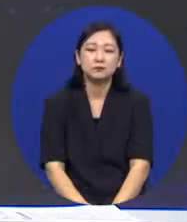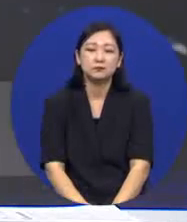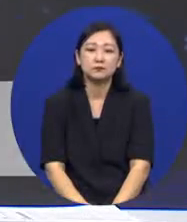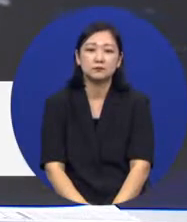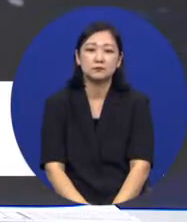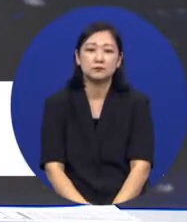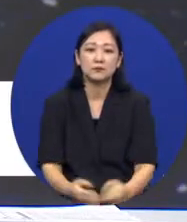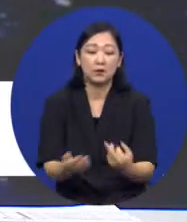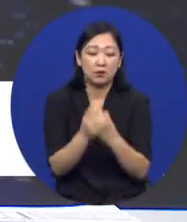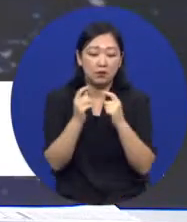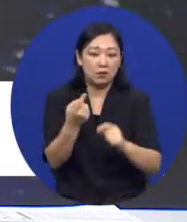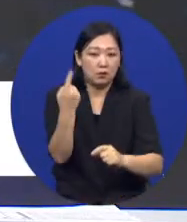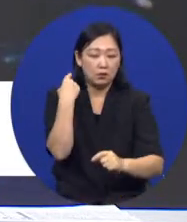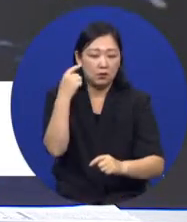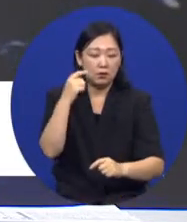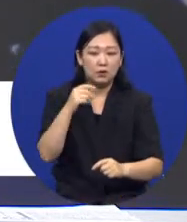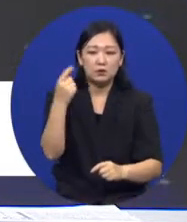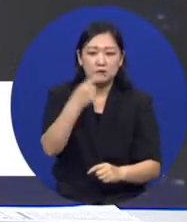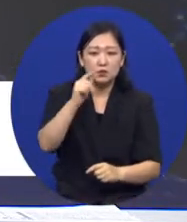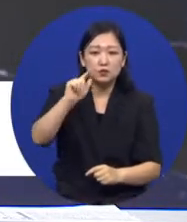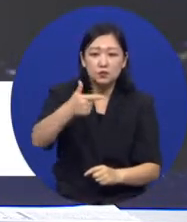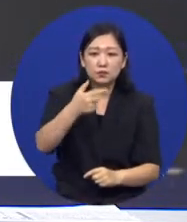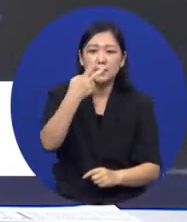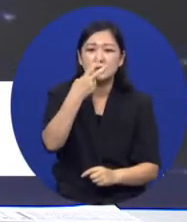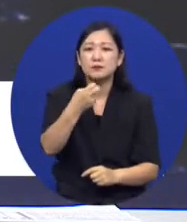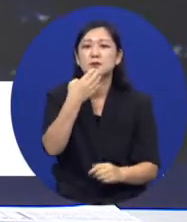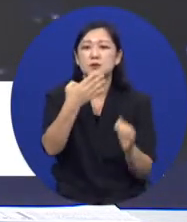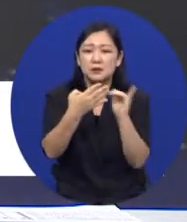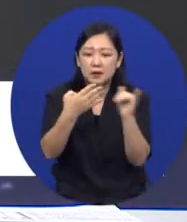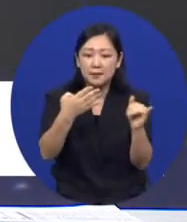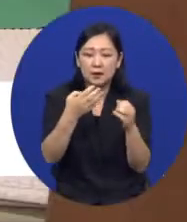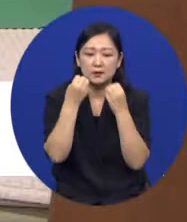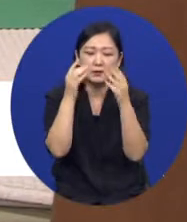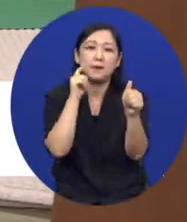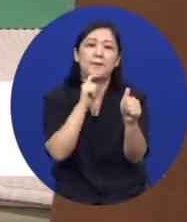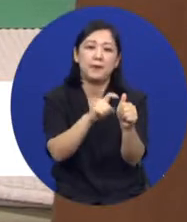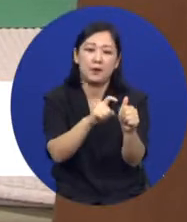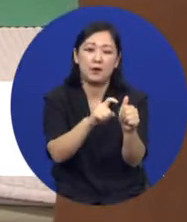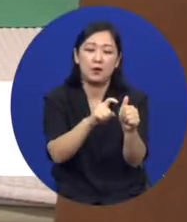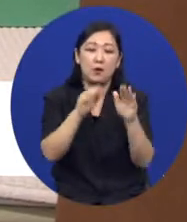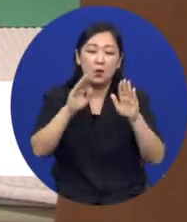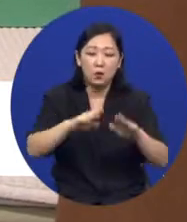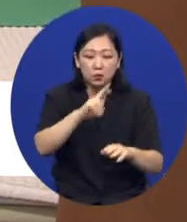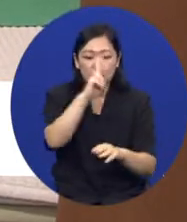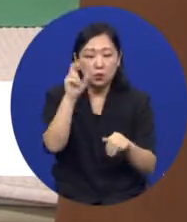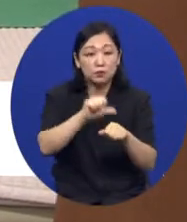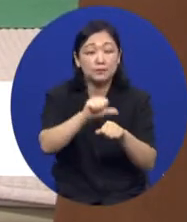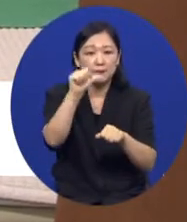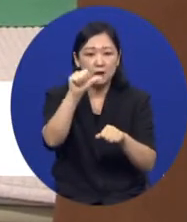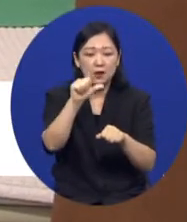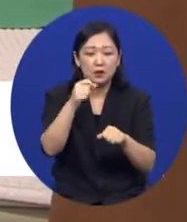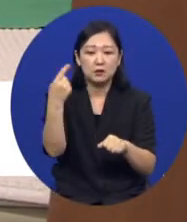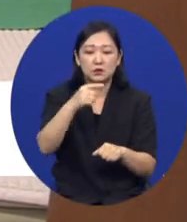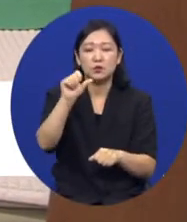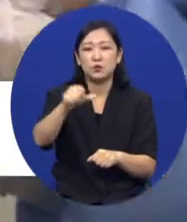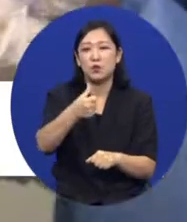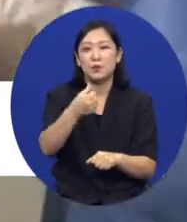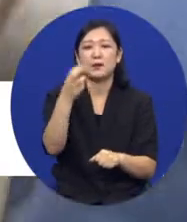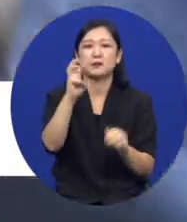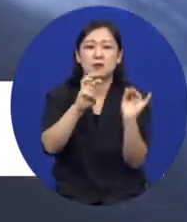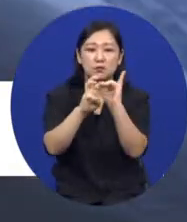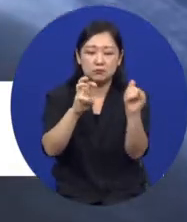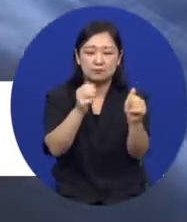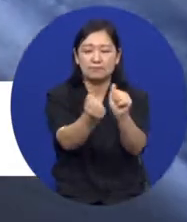제주에선 어제 하루 1600 24명의 코로나 이고 시기와 전자가 발생했고 오늘 오후 5시까지 1500 30명이